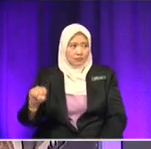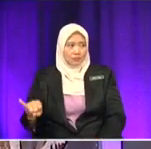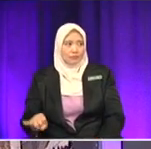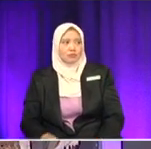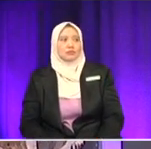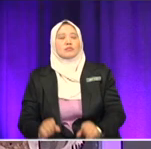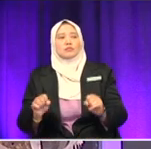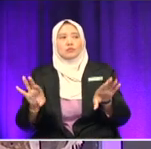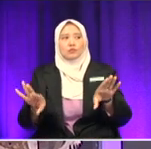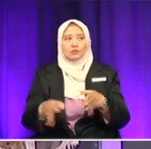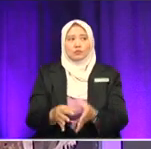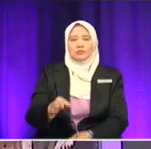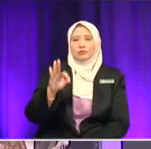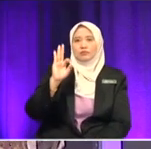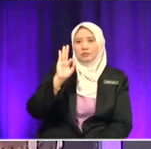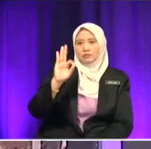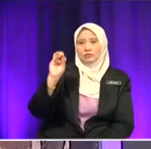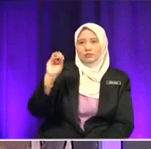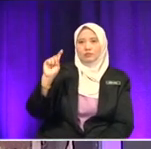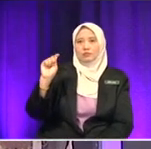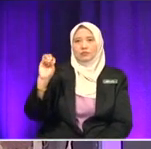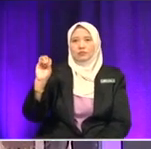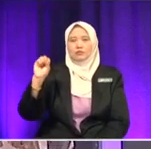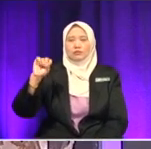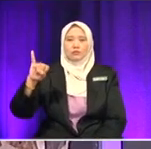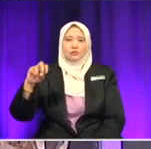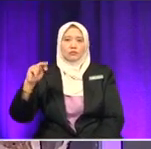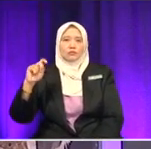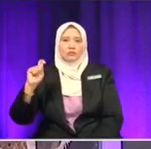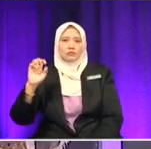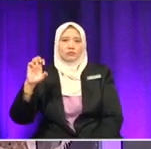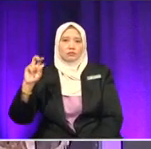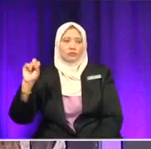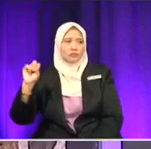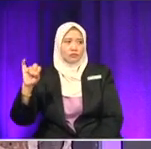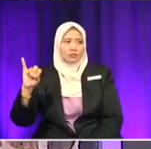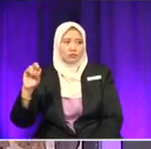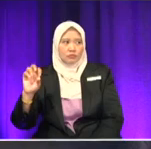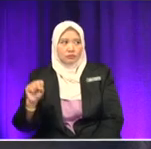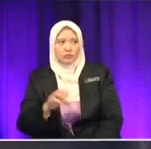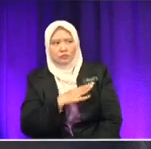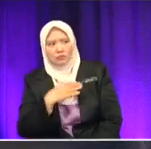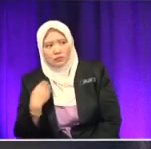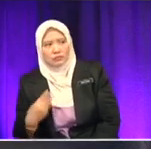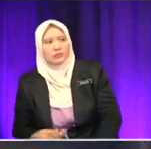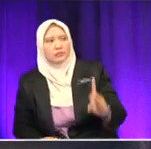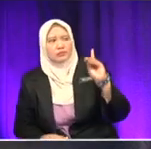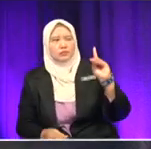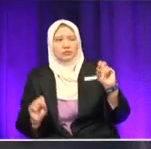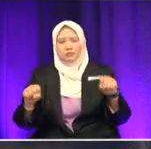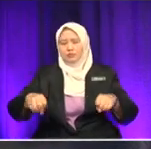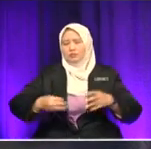membiak dalam sel hidup. Okey, cikgu bagi masa sekejap. Okey, untuk Ifan dan adik-adik untuk jawab. Baik, okay. Kita kena pasti dulu. Gambar tu